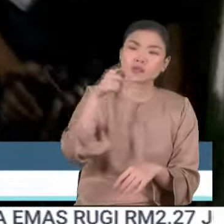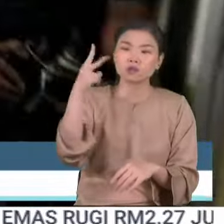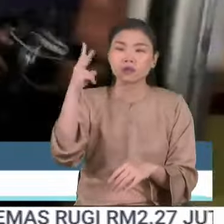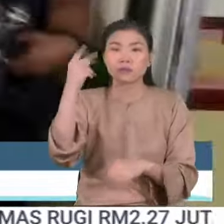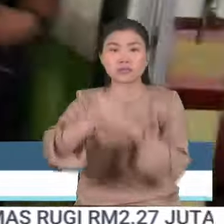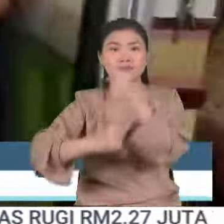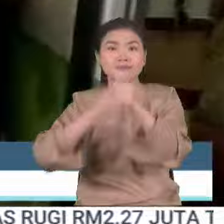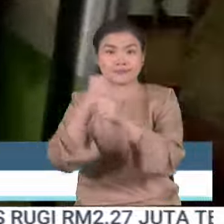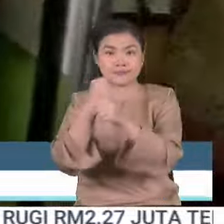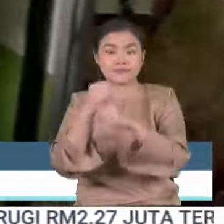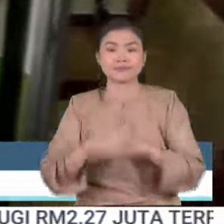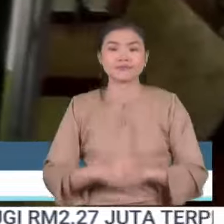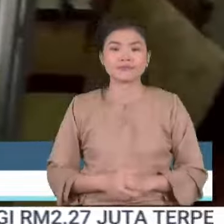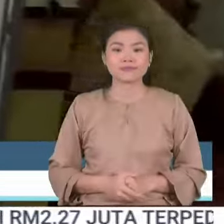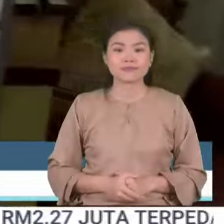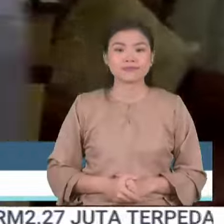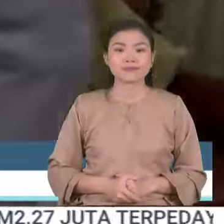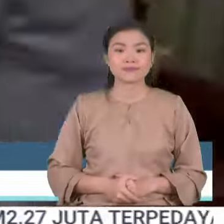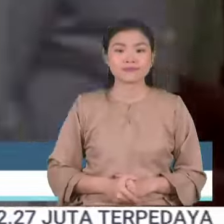hingga 12 tahun.